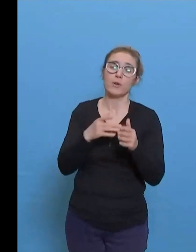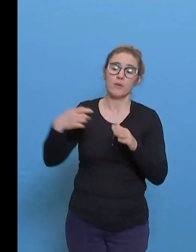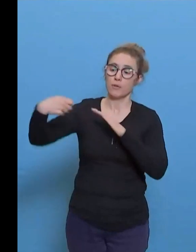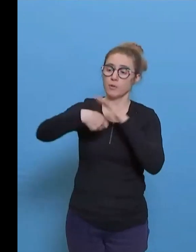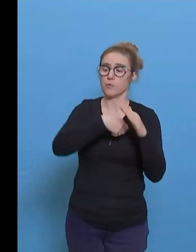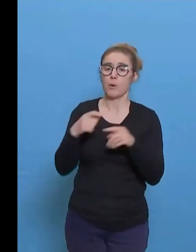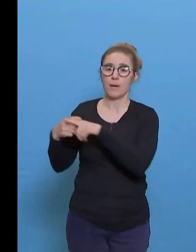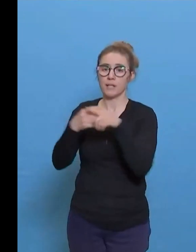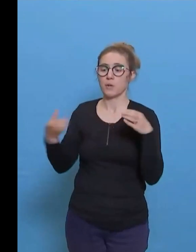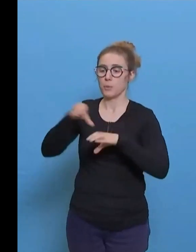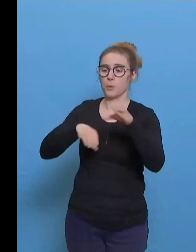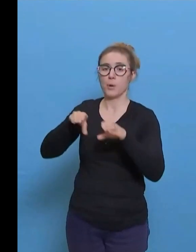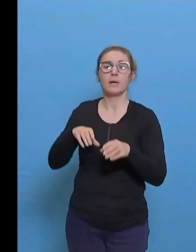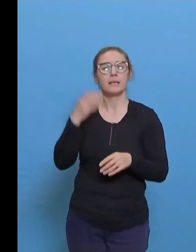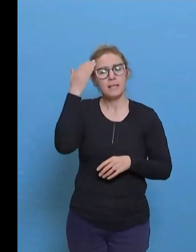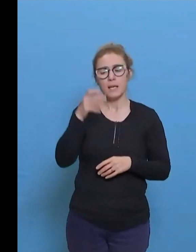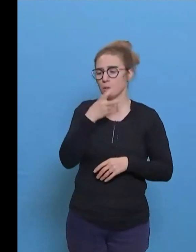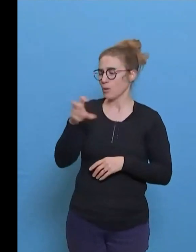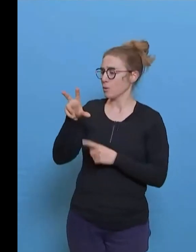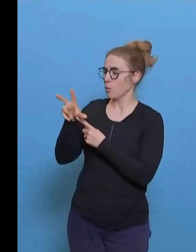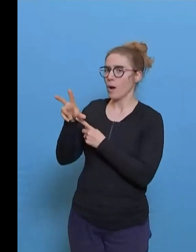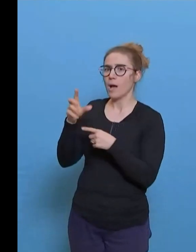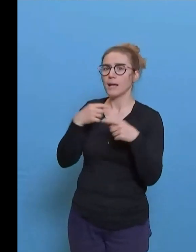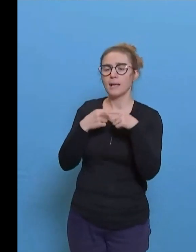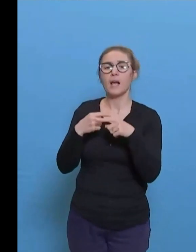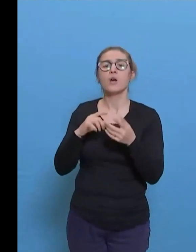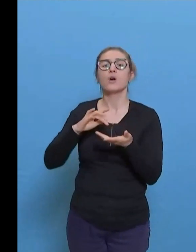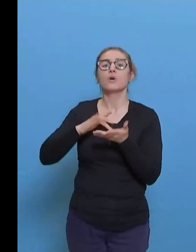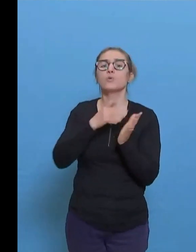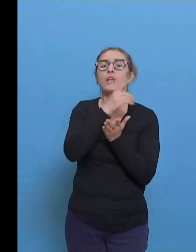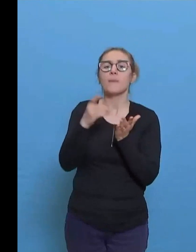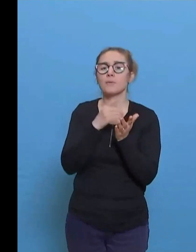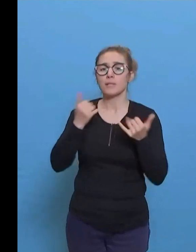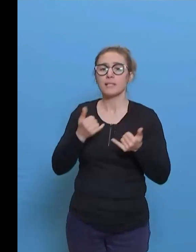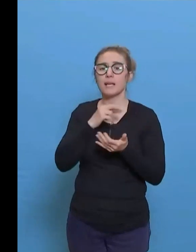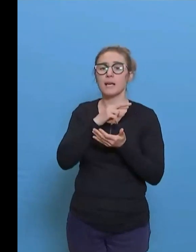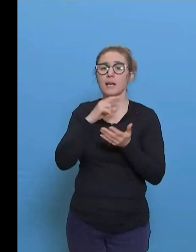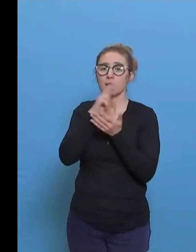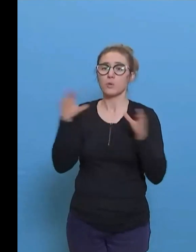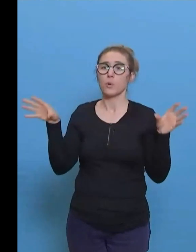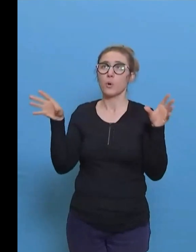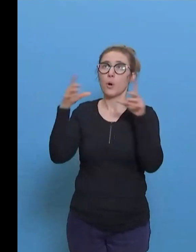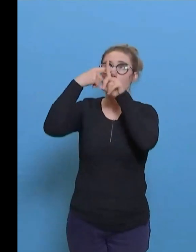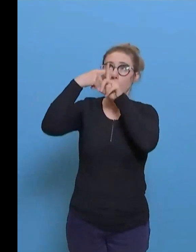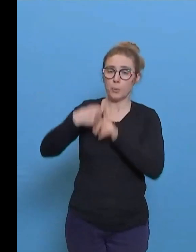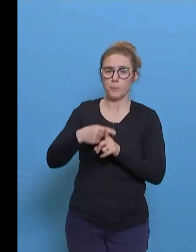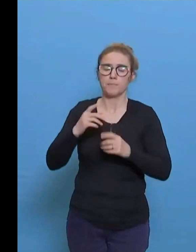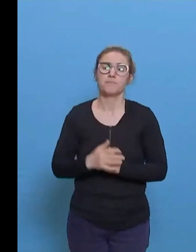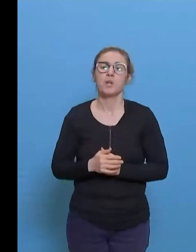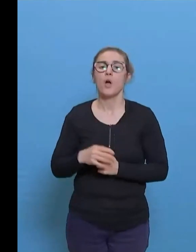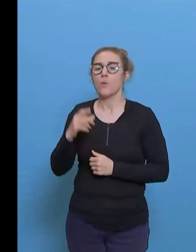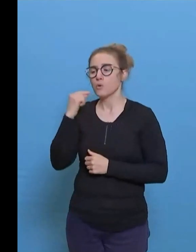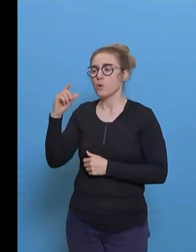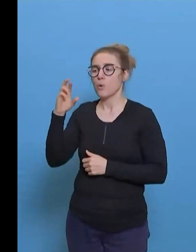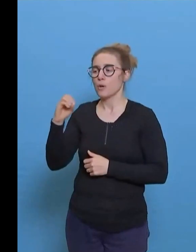projet lancé, 303 vous le savez, c'est l'addition des départements de la région, lancé par Olivier Guichard en